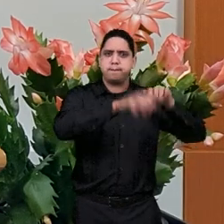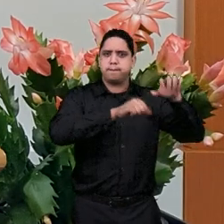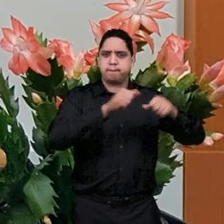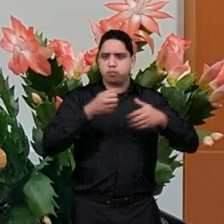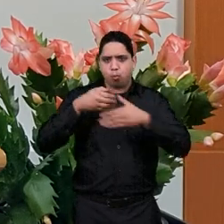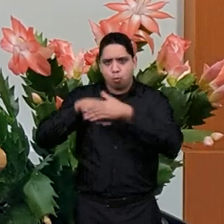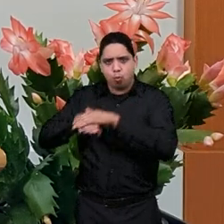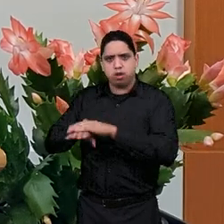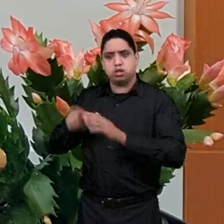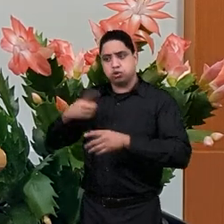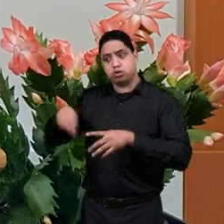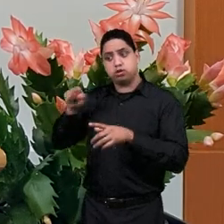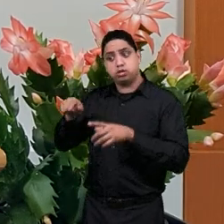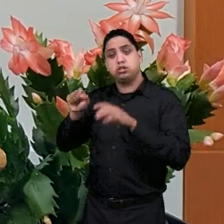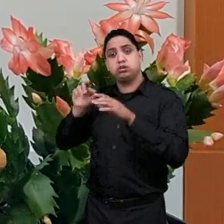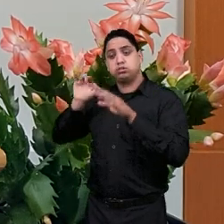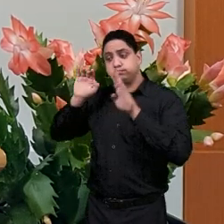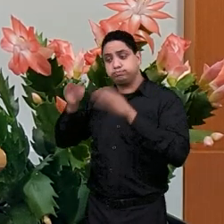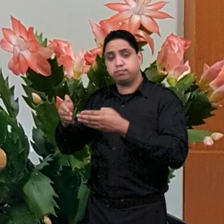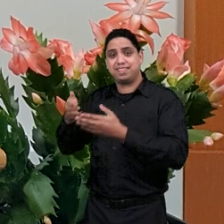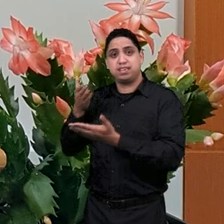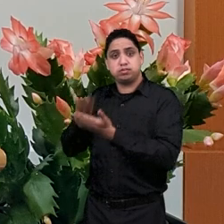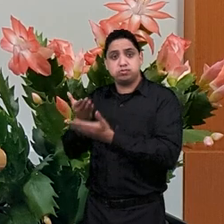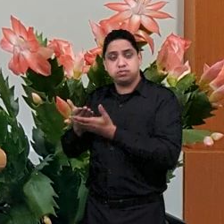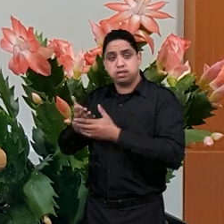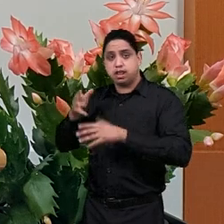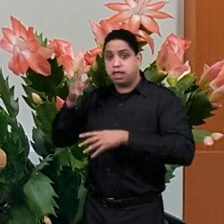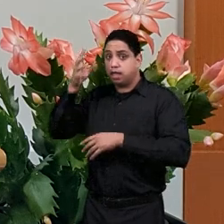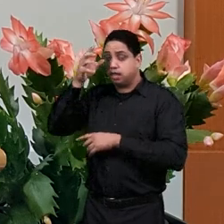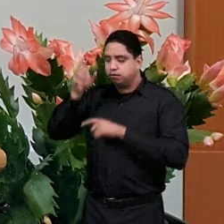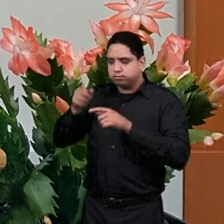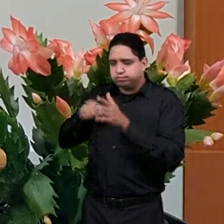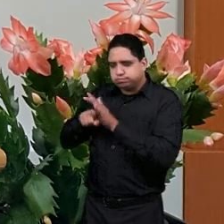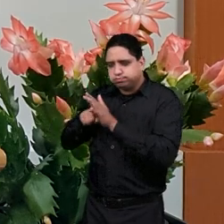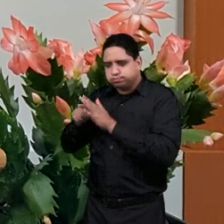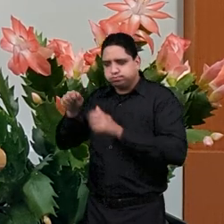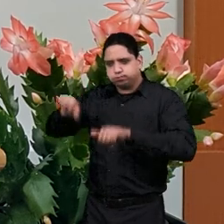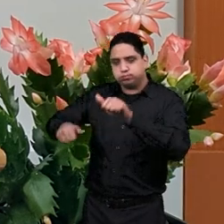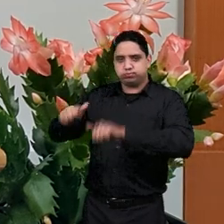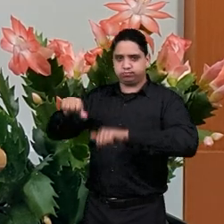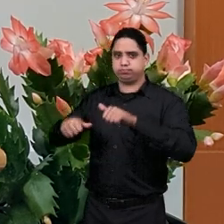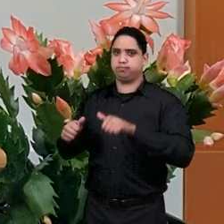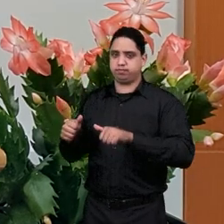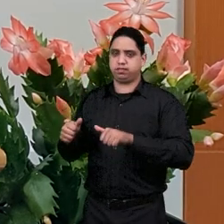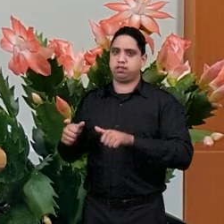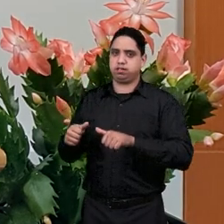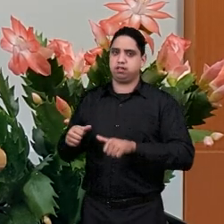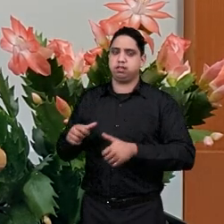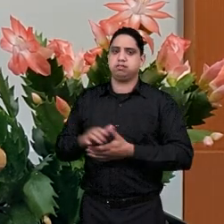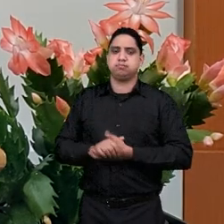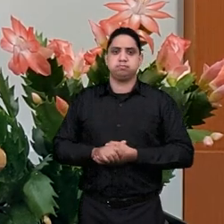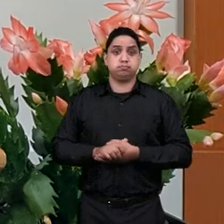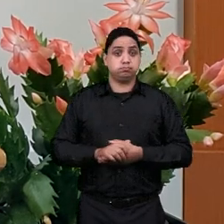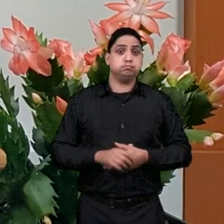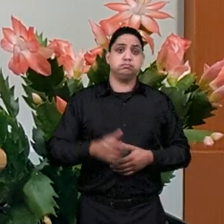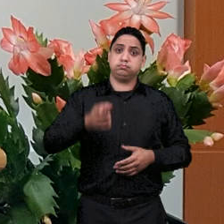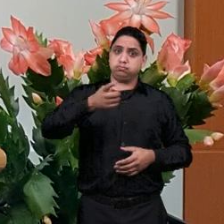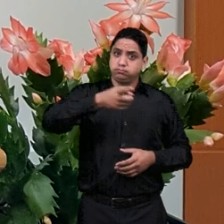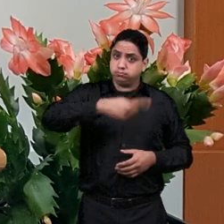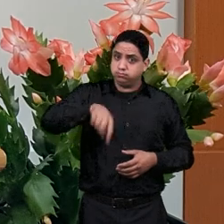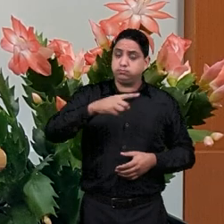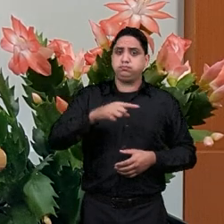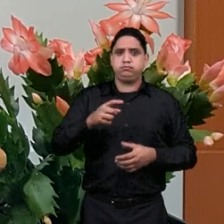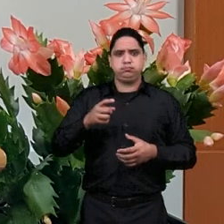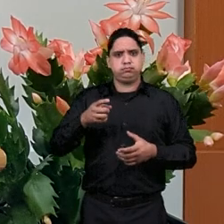son histoire. L'histoire, ce que Jésus et le Saint-Esprit a toujours voulu, c'est de laisser